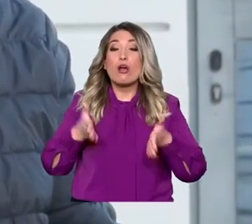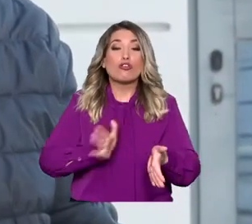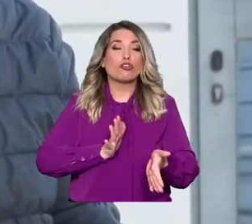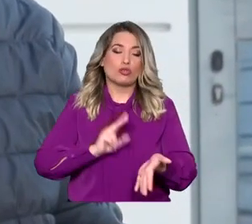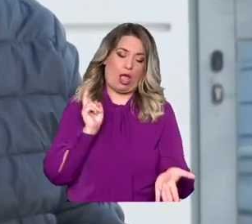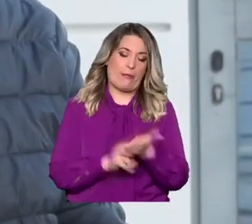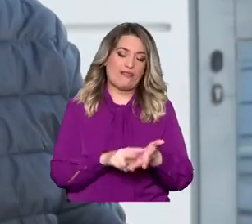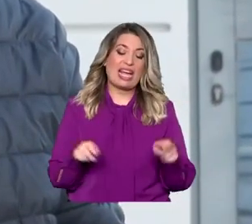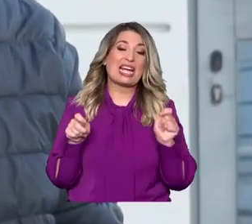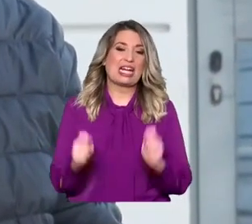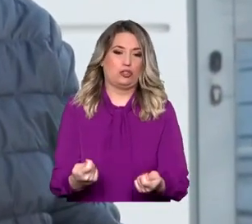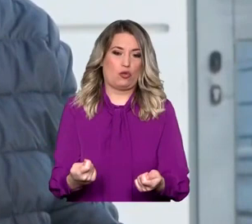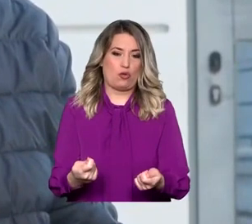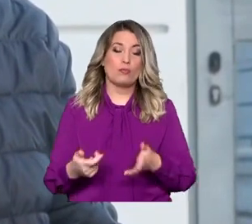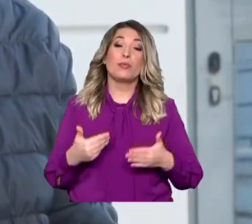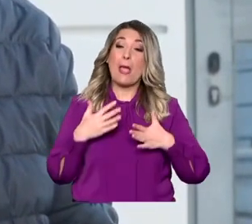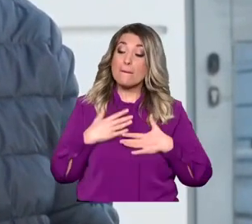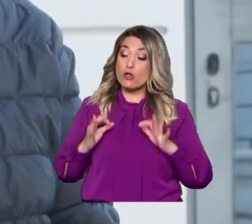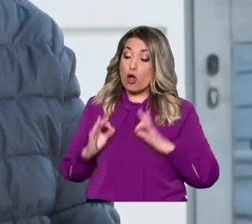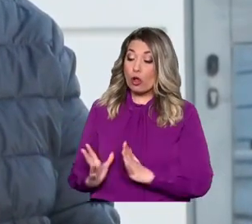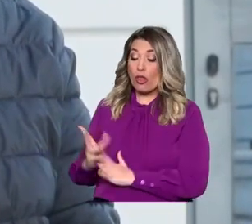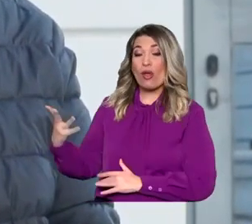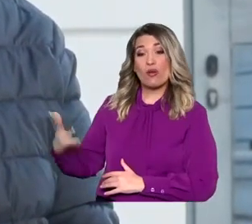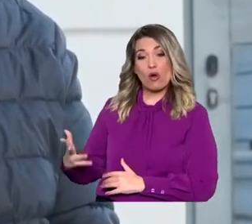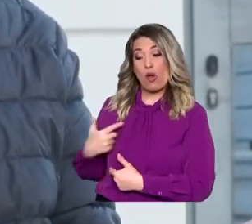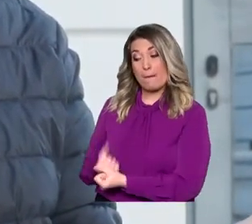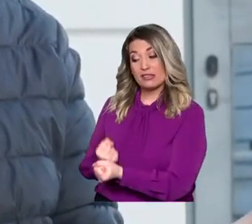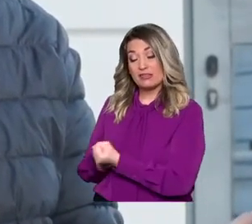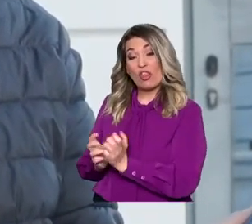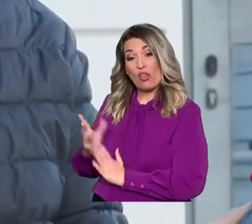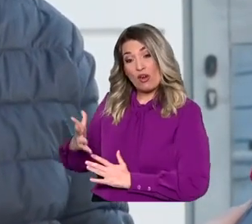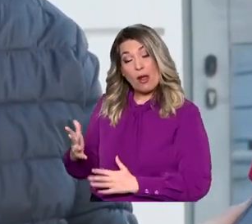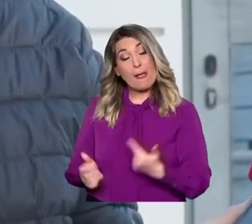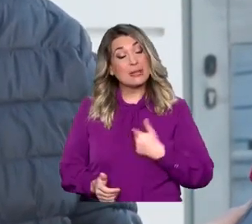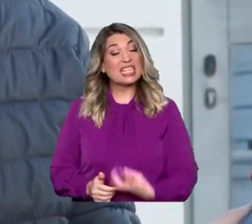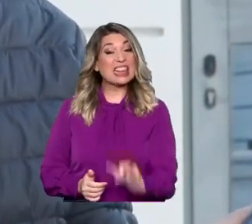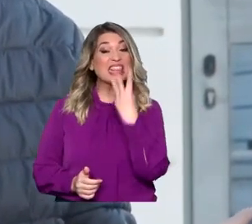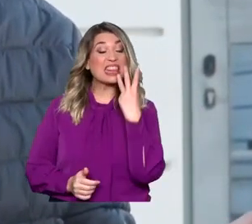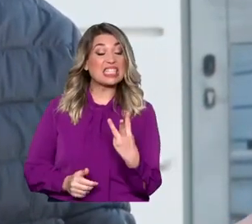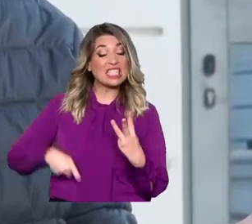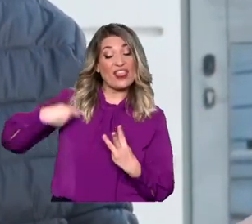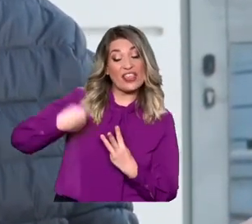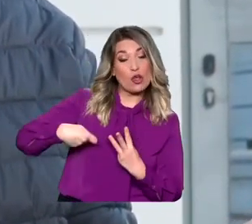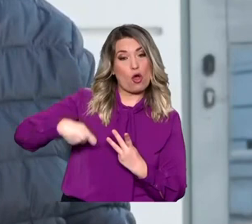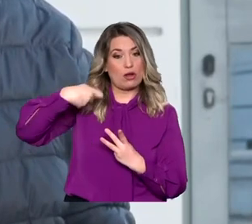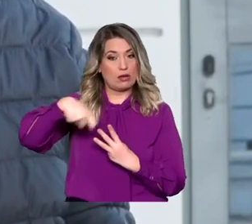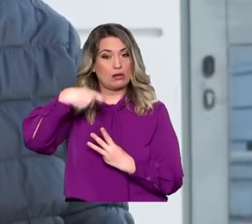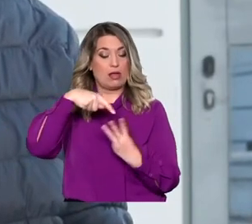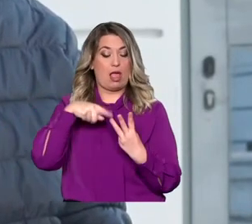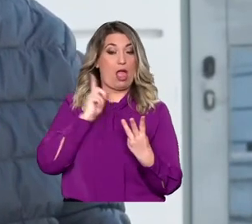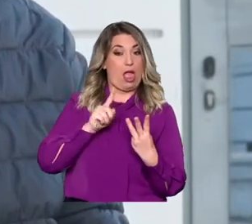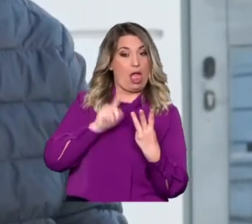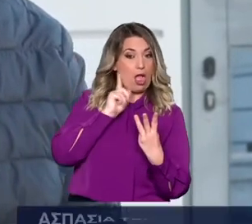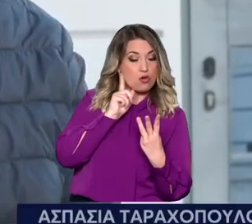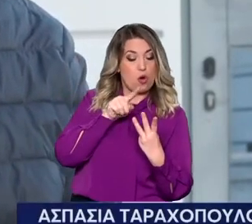ε από τη μεριά της 10χρονης προς υπεράσπισης κατηγορίας θα είμαστε τρεις δικηγόροι εγώ η κυρία ψαράκη και ο